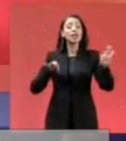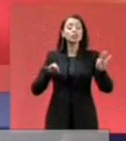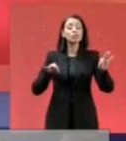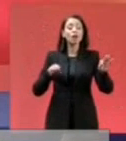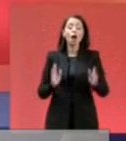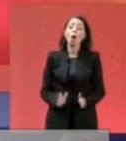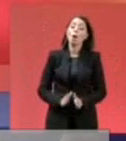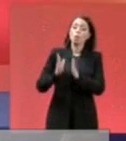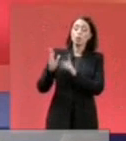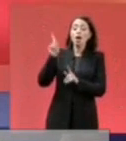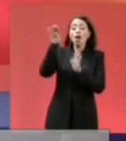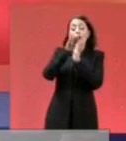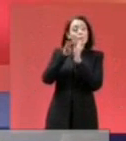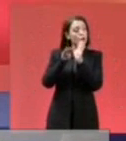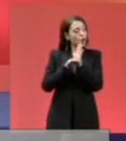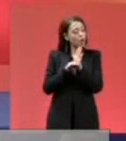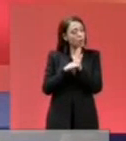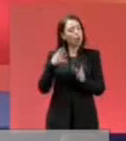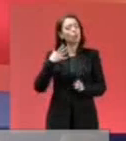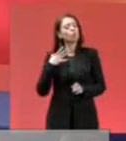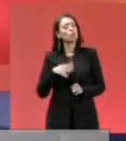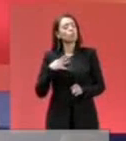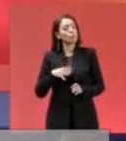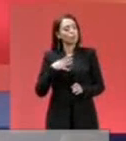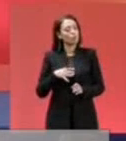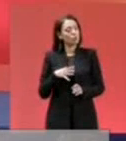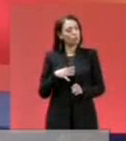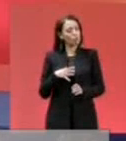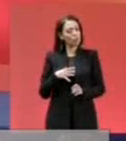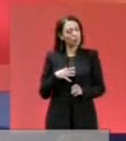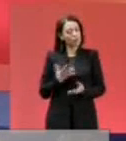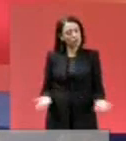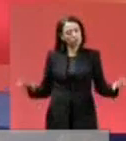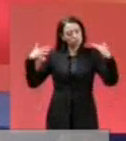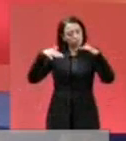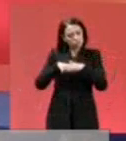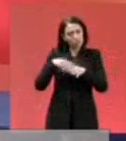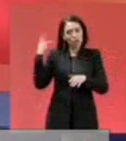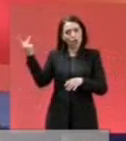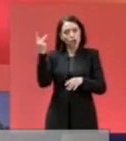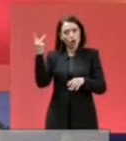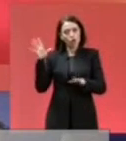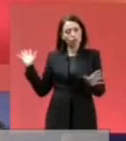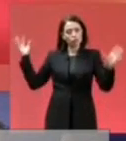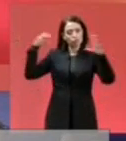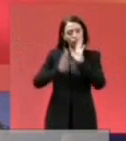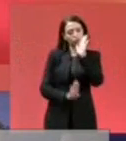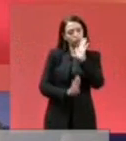μια ένα πρόγραμμα που θέλει να ενισχυθεί η κοινωνική συνοχή,